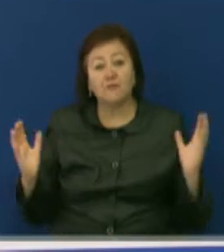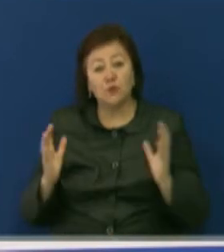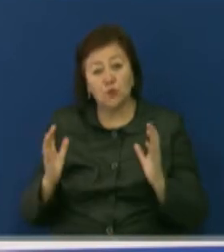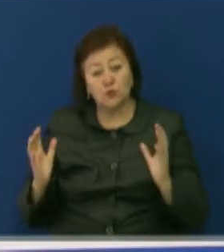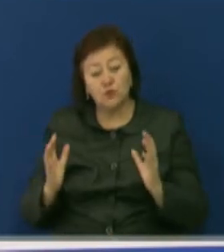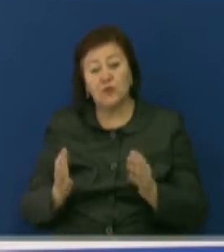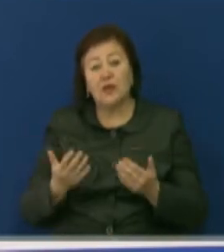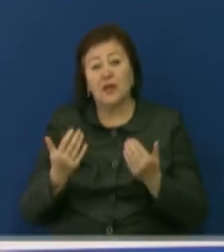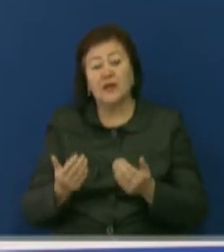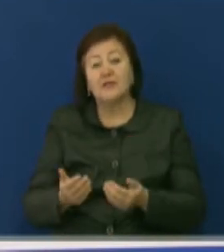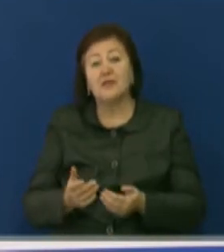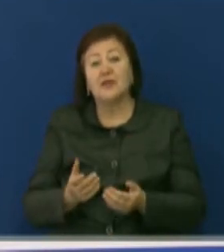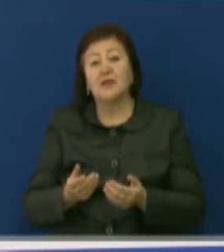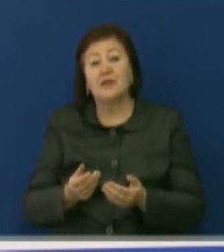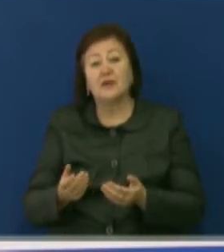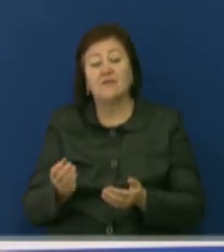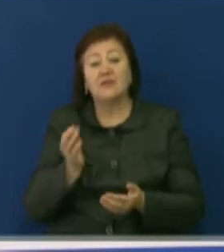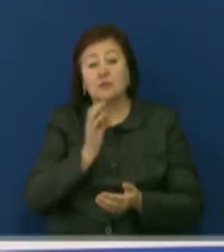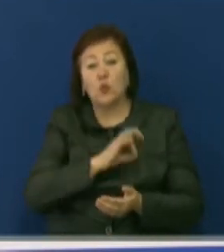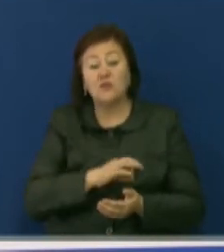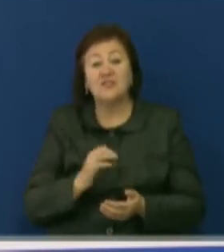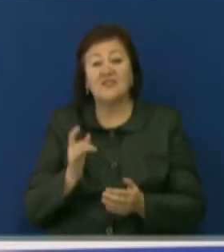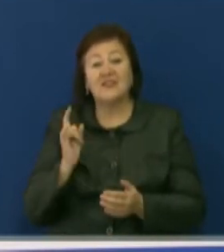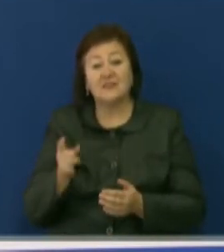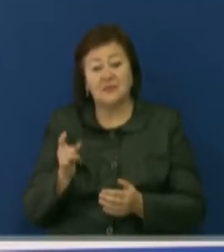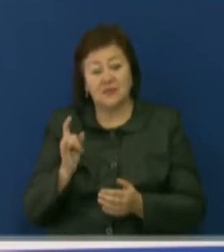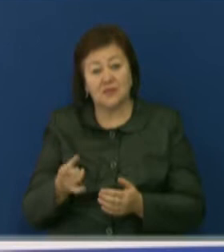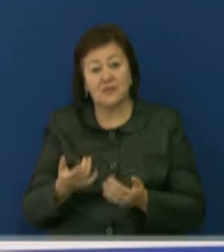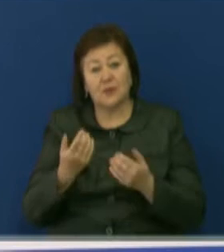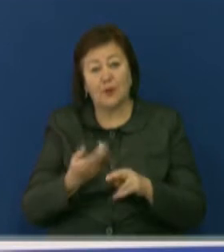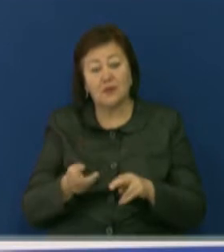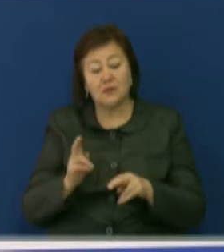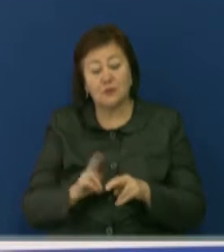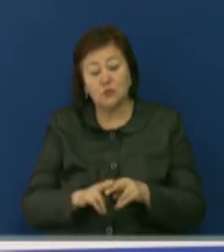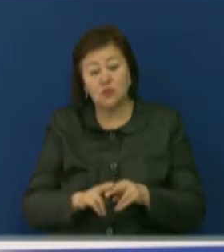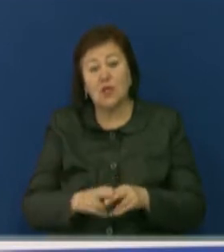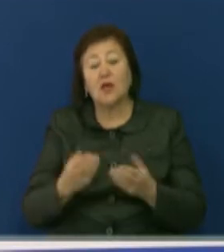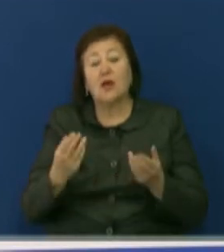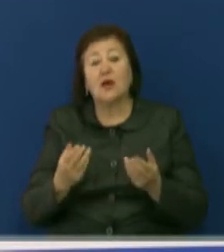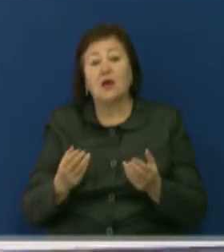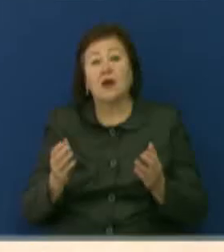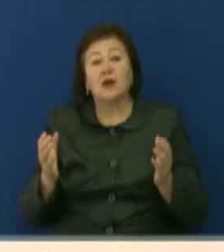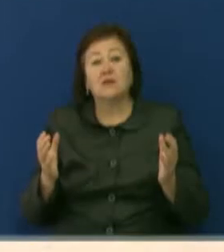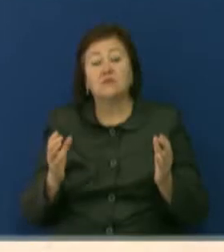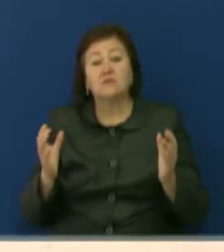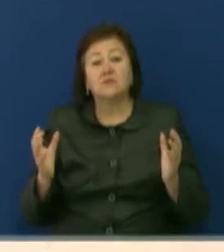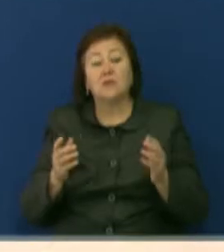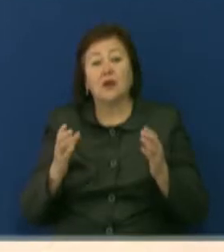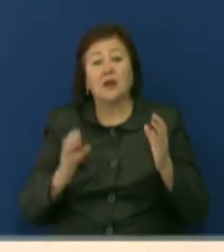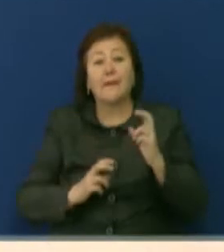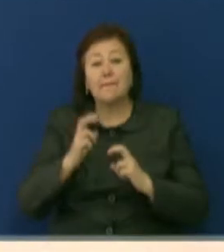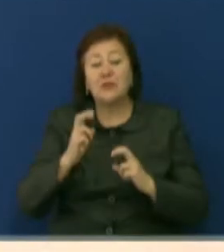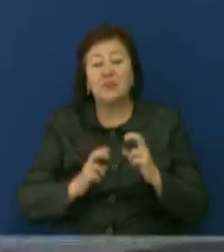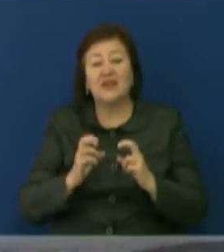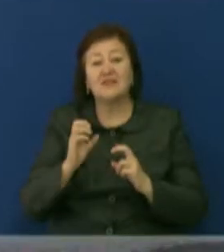болды. Оған Семей бас автобус паркінің қоғамдық көліктерінің желіге шықпау себеп. Кәсіпорын өкілдерінің түсіндіруінше, олар осылайша